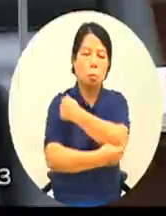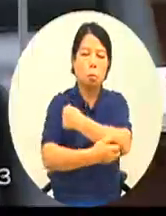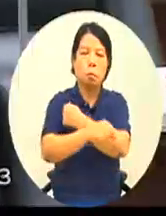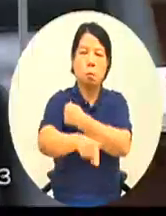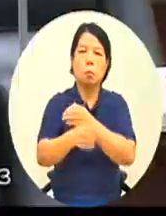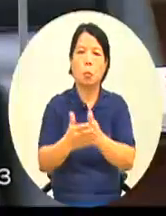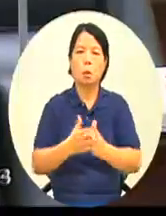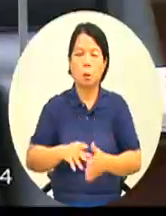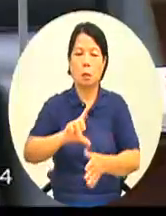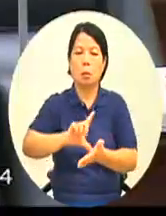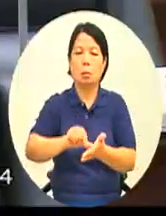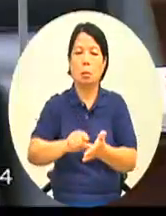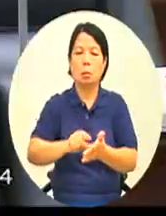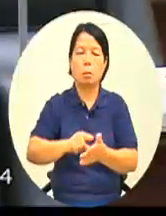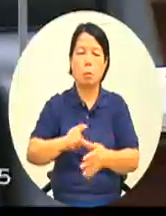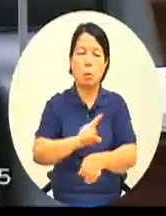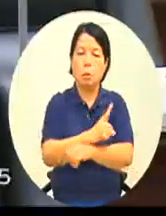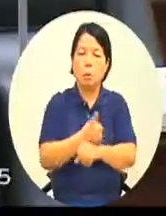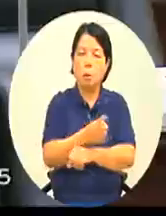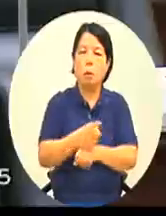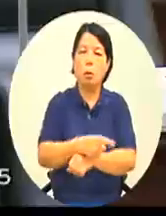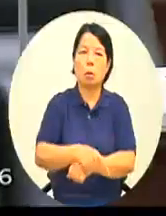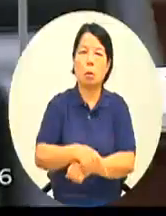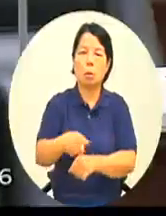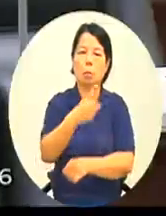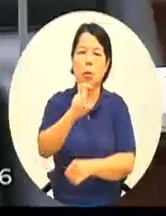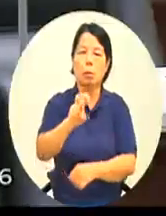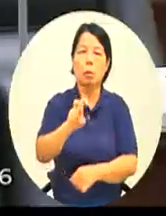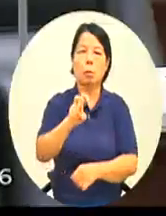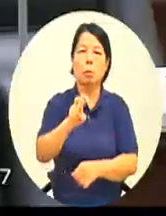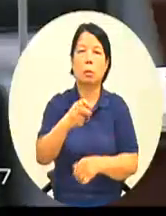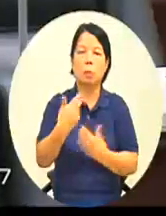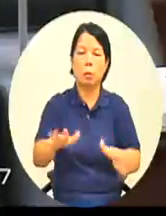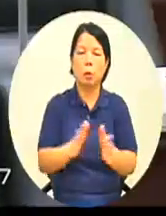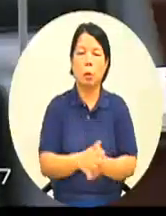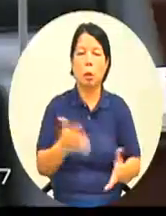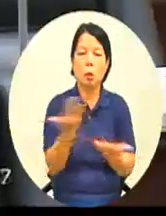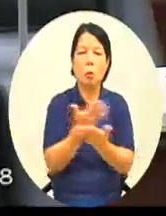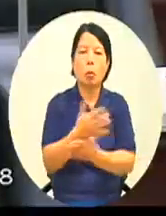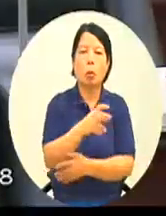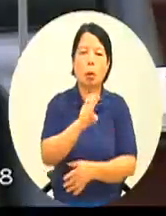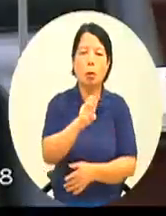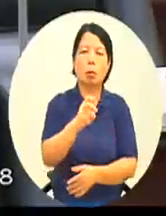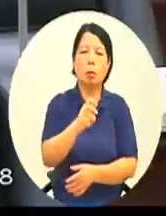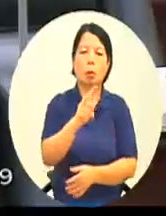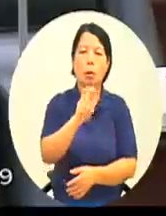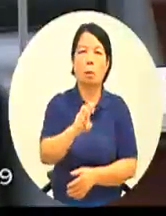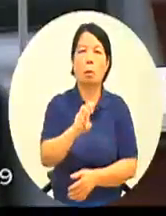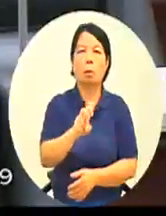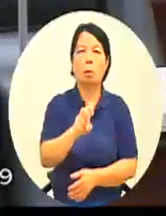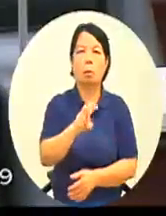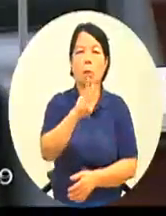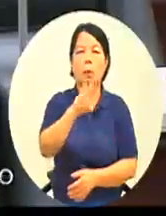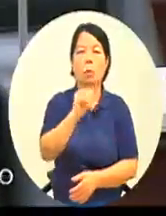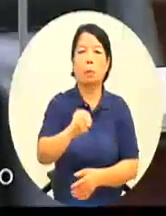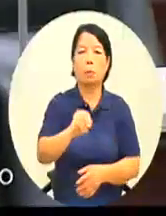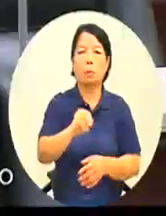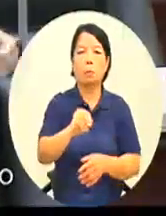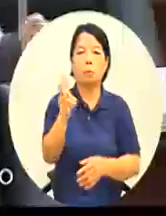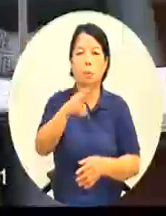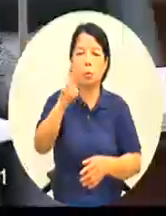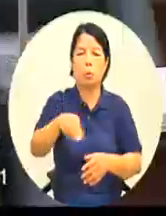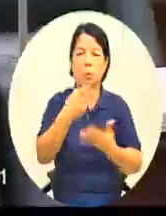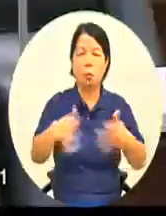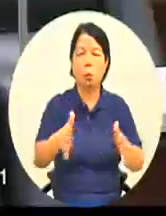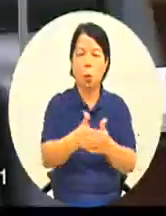时薪170元，然后人家换算成月薪22K。好，那我想如果22K，我每天上山下